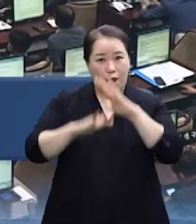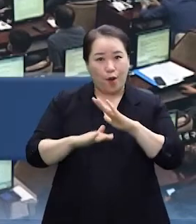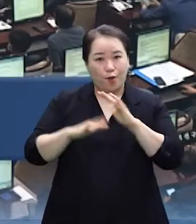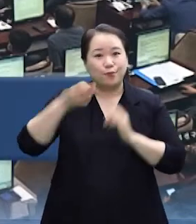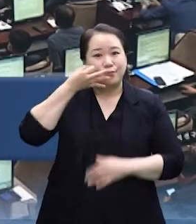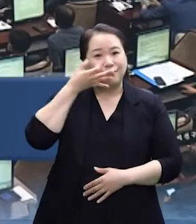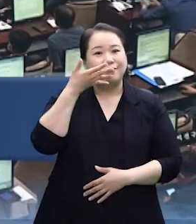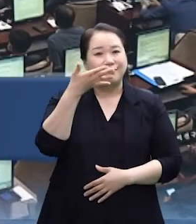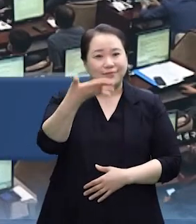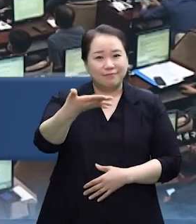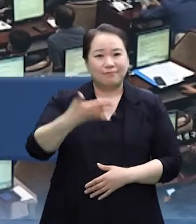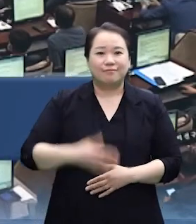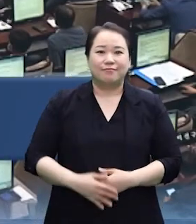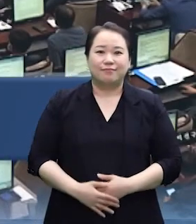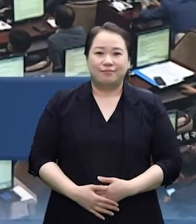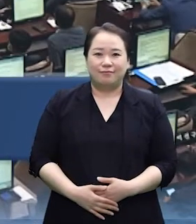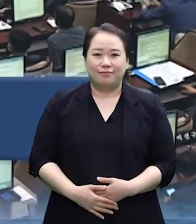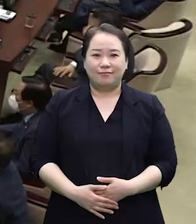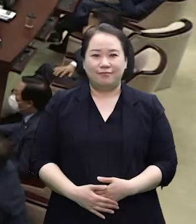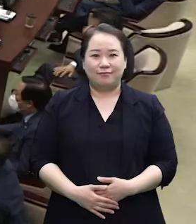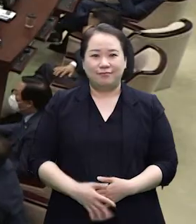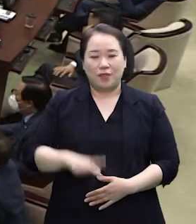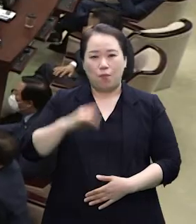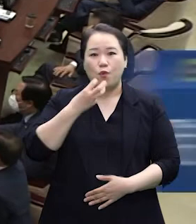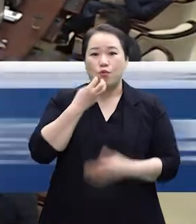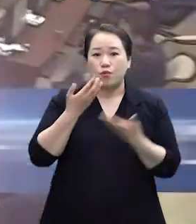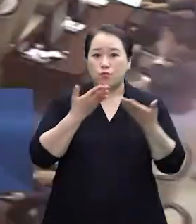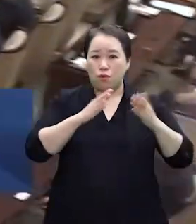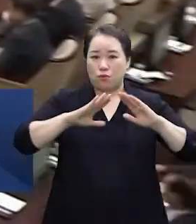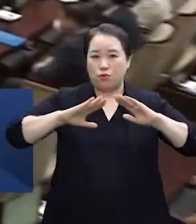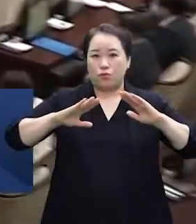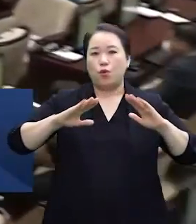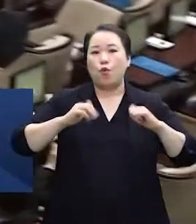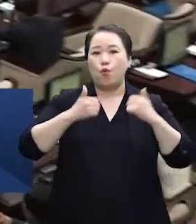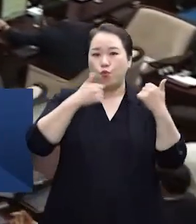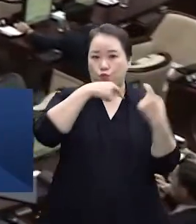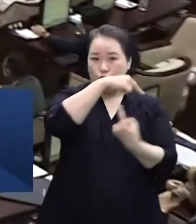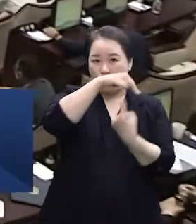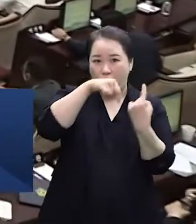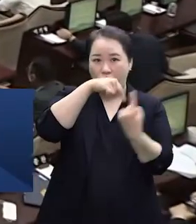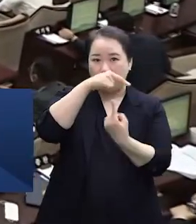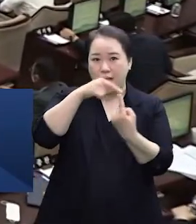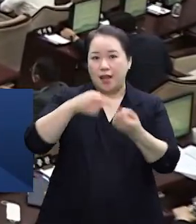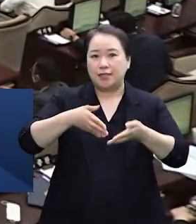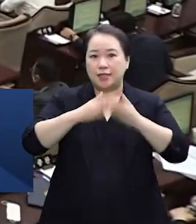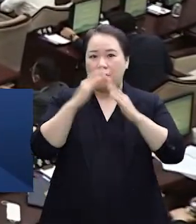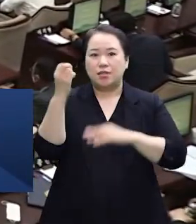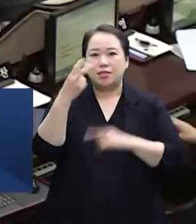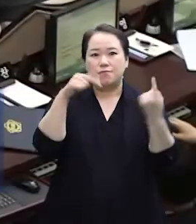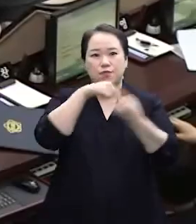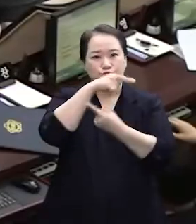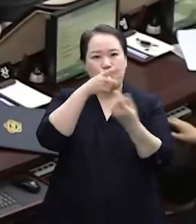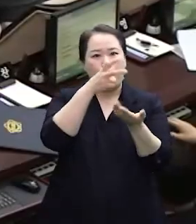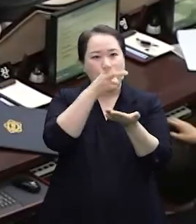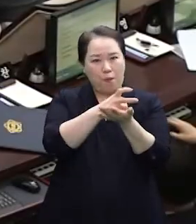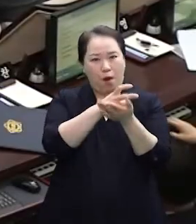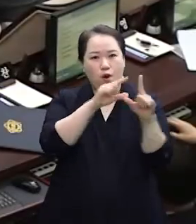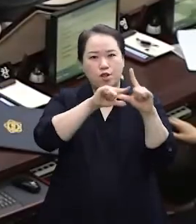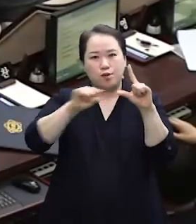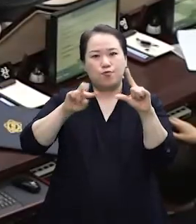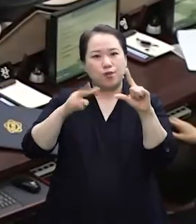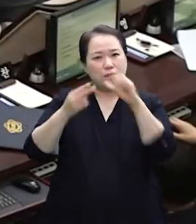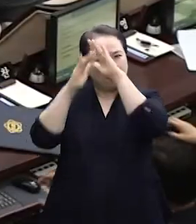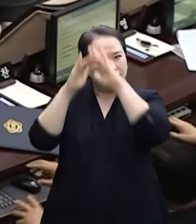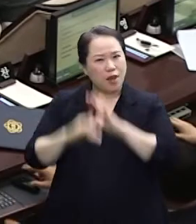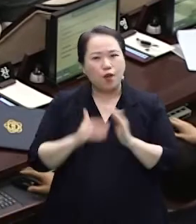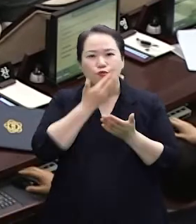속 주요 안건 함께 살펴봅니다. 먼저 경기도 각종 위원회 설치 및 운영조례 일부 개정 조례안은